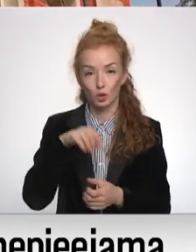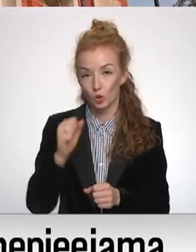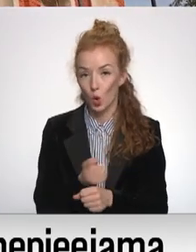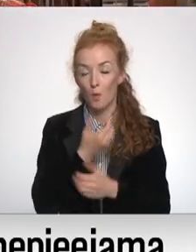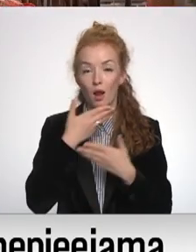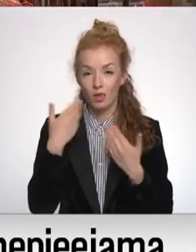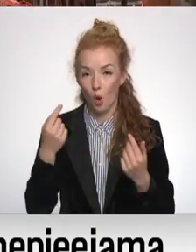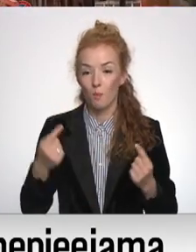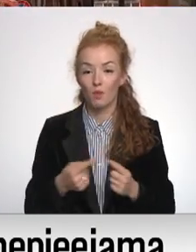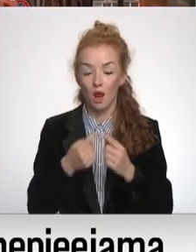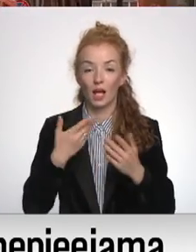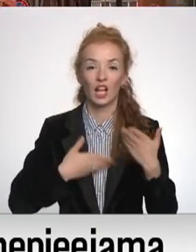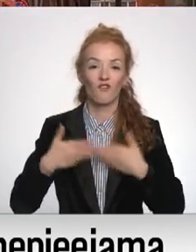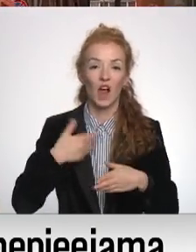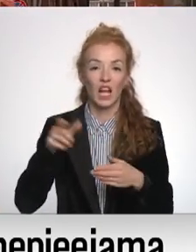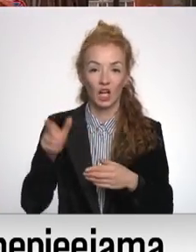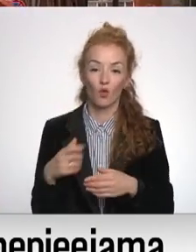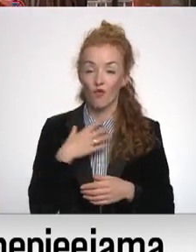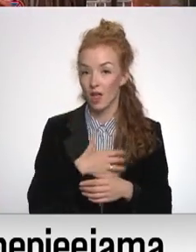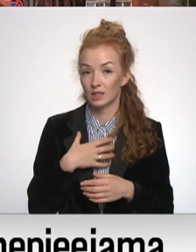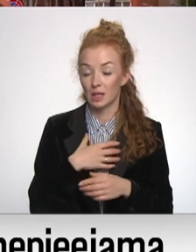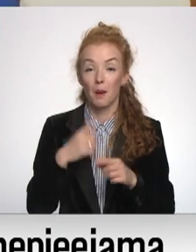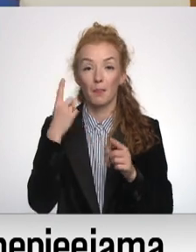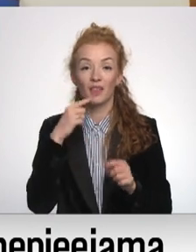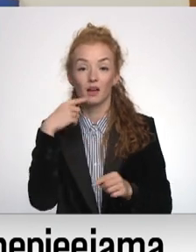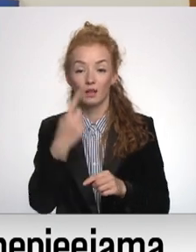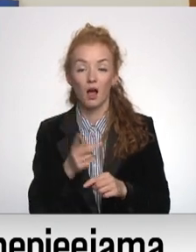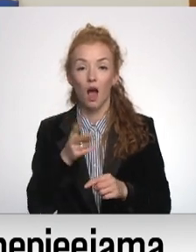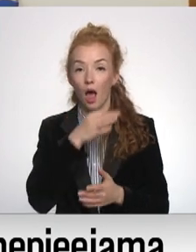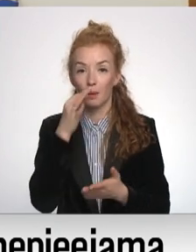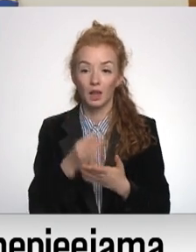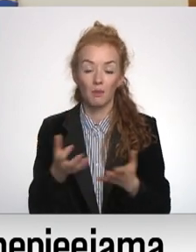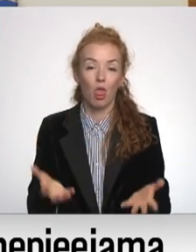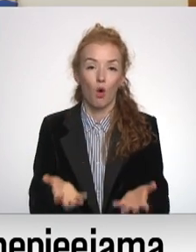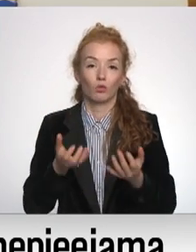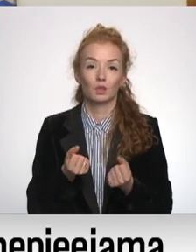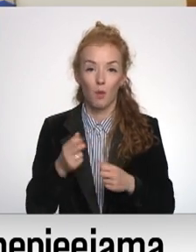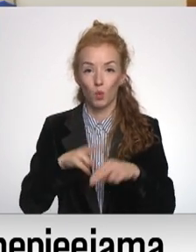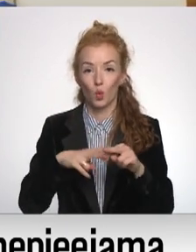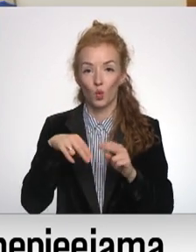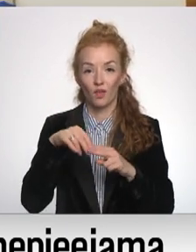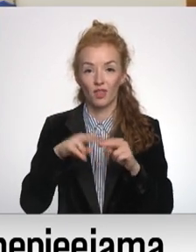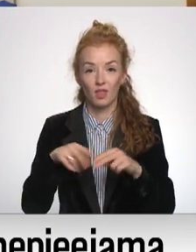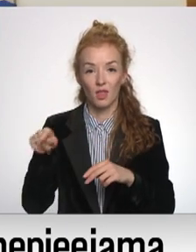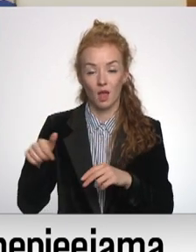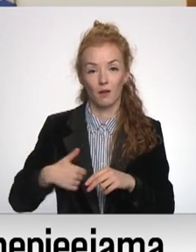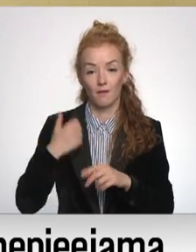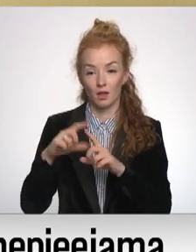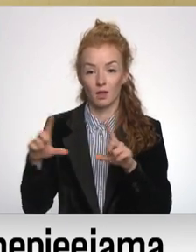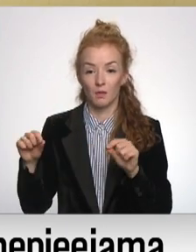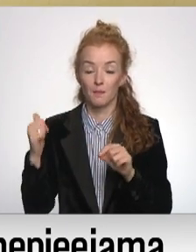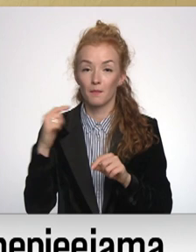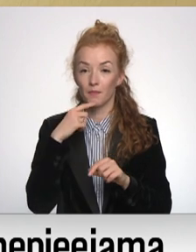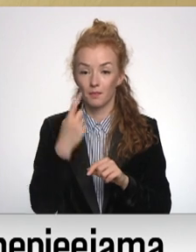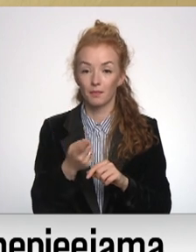nav pielāgots invalīdu vajadzībām. Saka vien to, ka atbildība jāuzņemoties būvniekam. Noteikti tā ir būvu